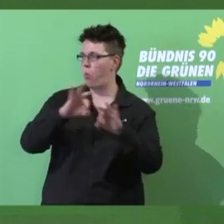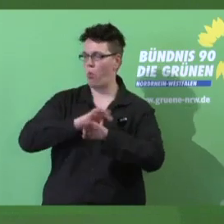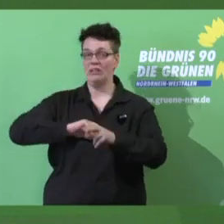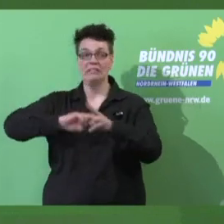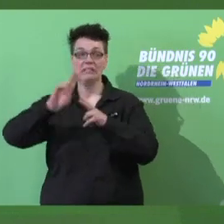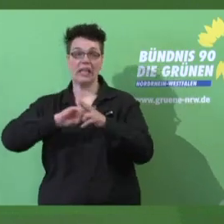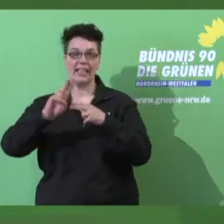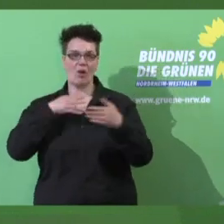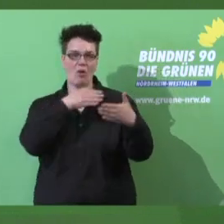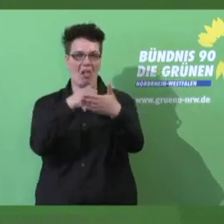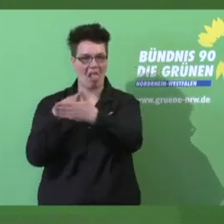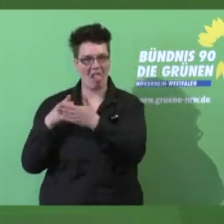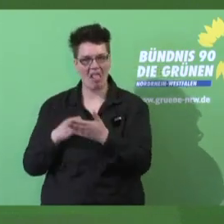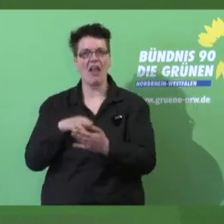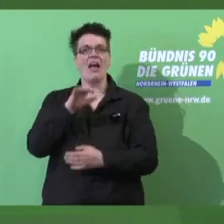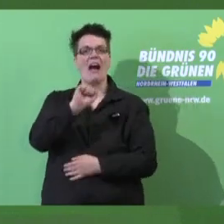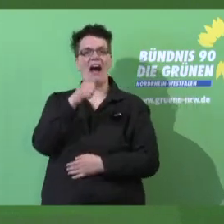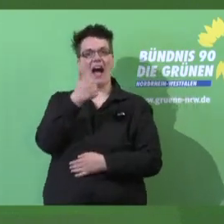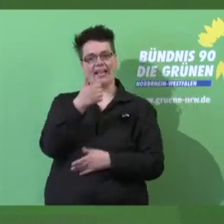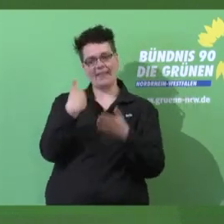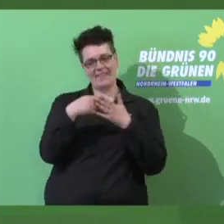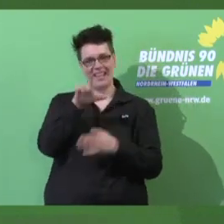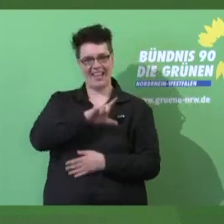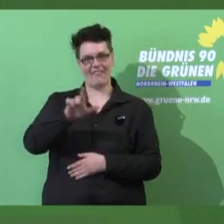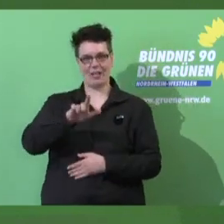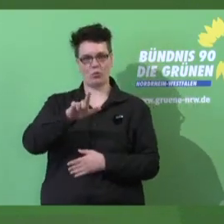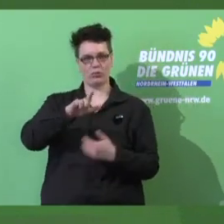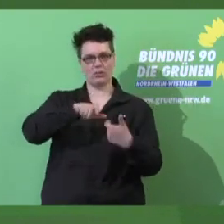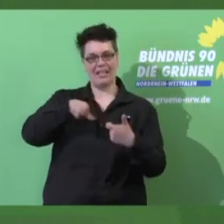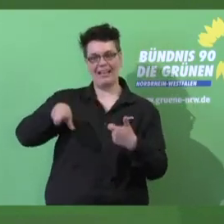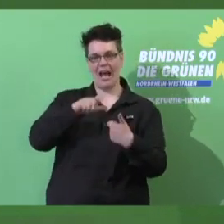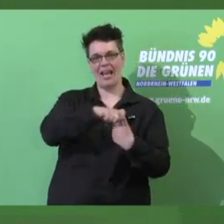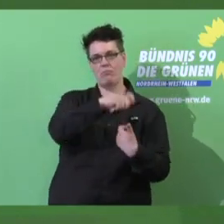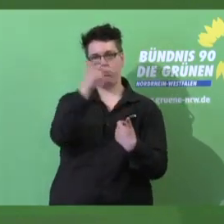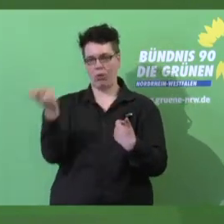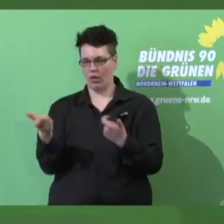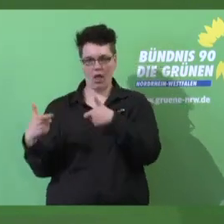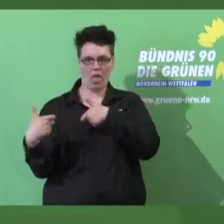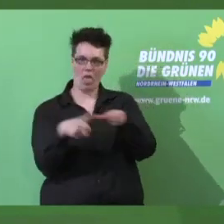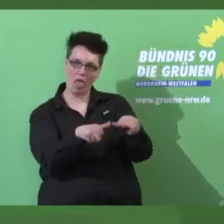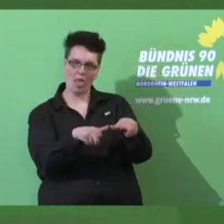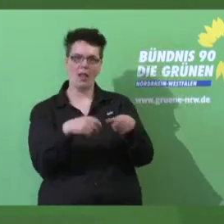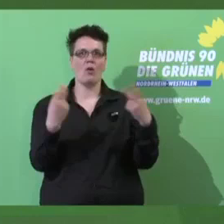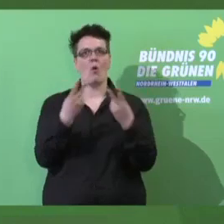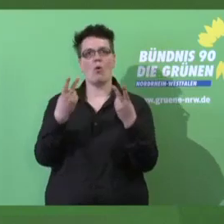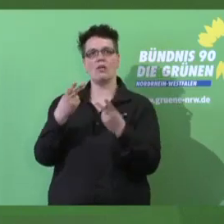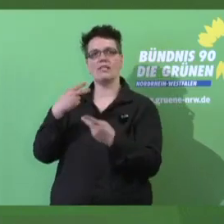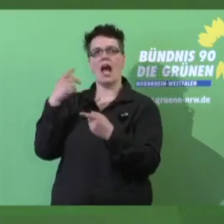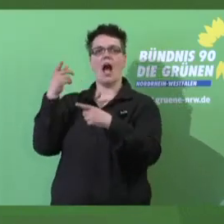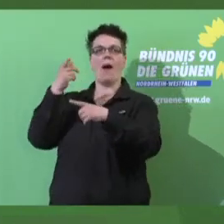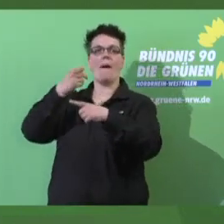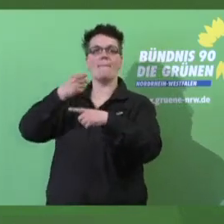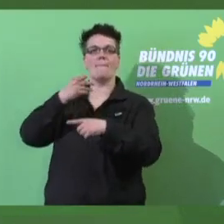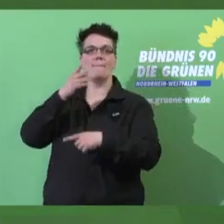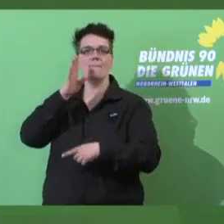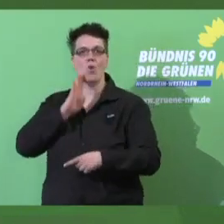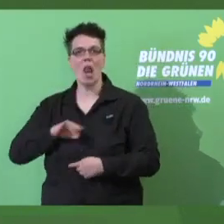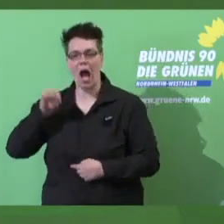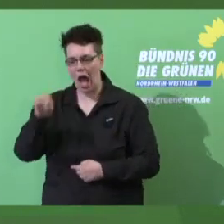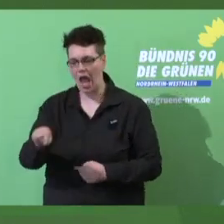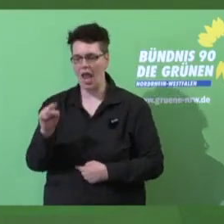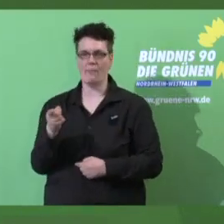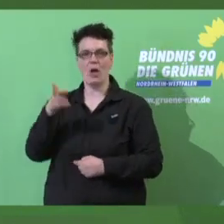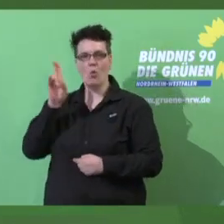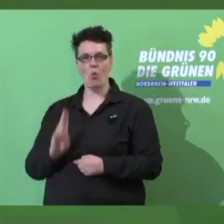der Rheinbrücke A1 bei Leverkusen, die Schließung einer U-Bahn-Linie in Mülheim. Der große Sanierungsstau, den wir einfach haben